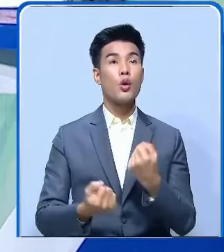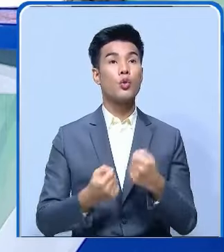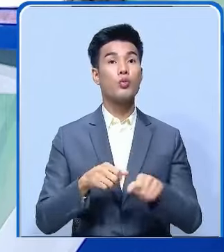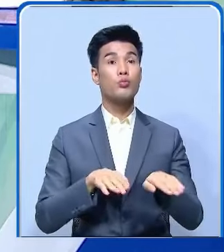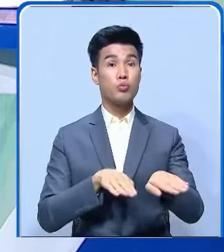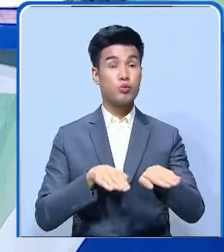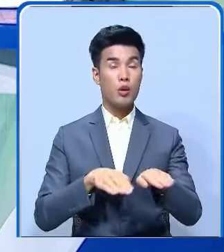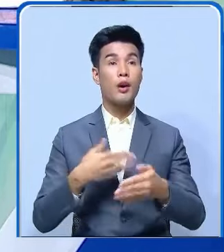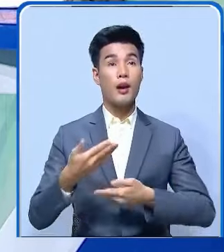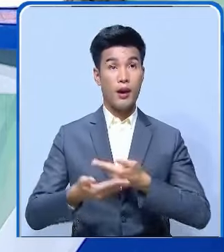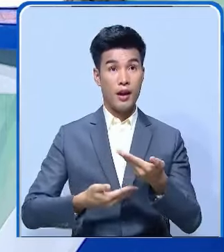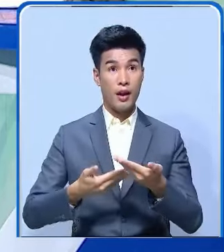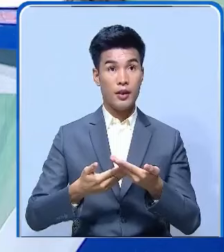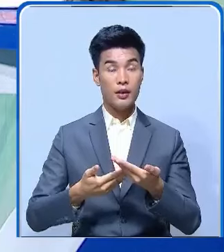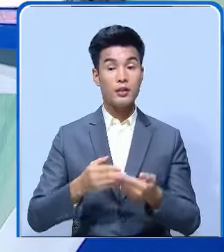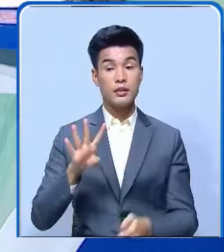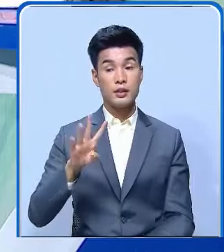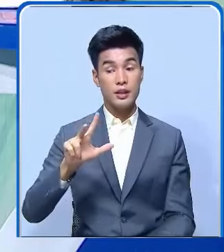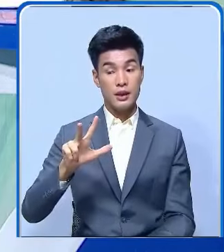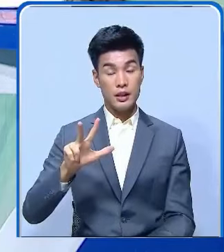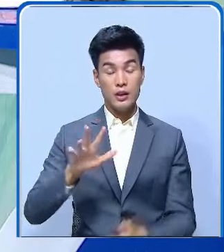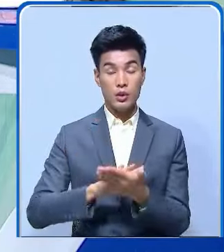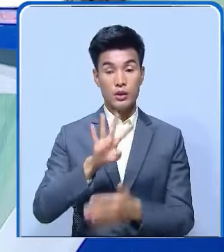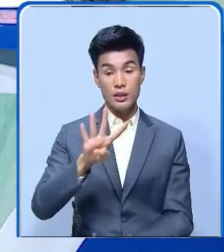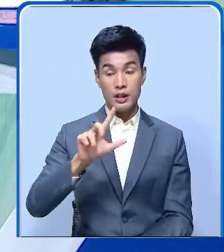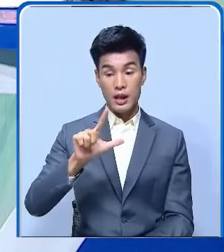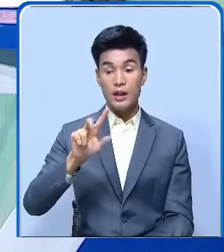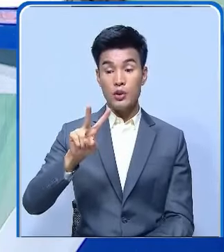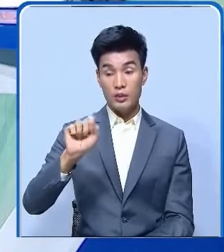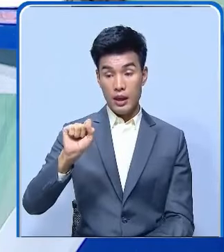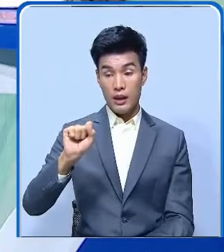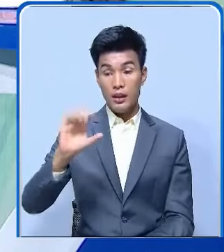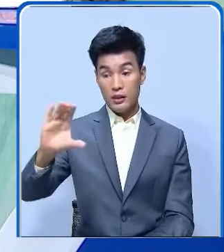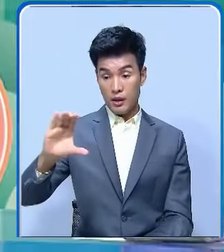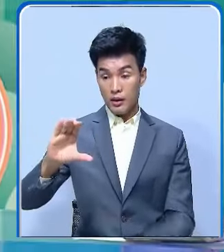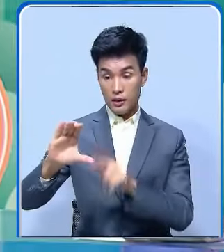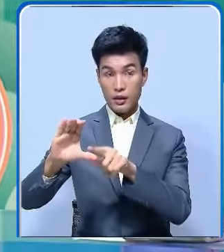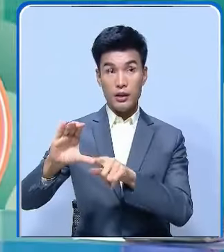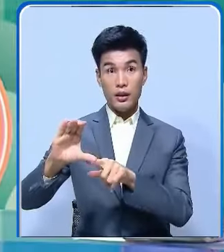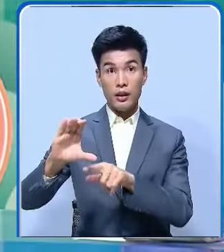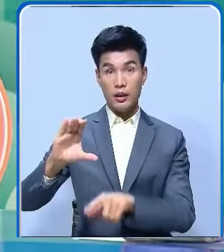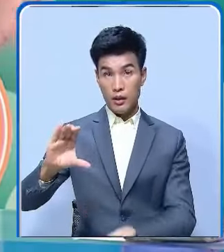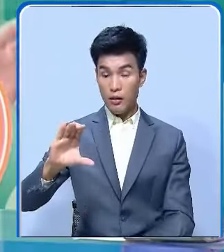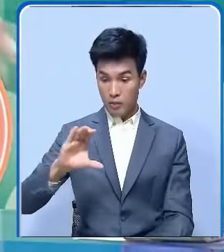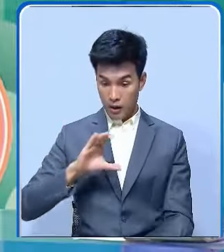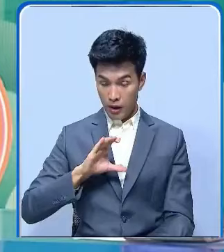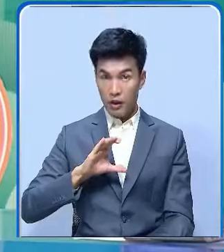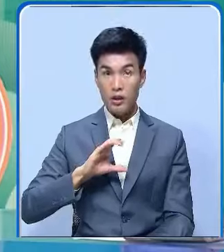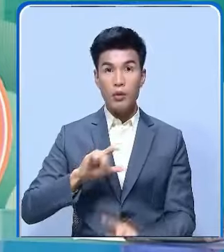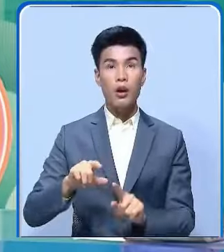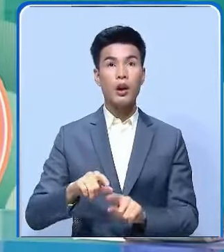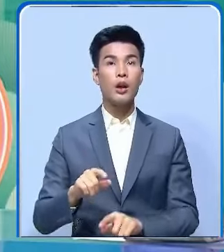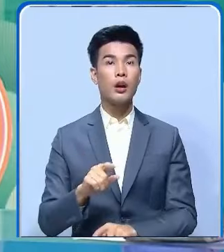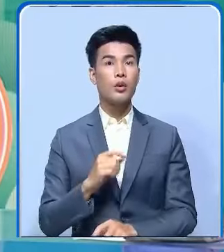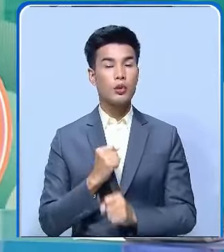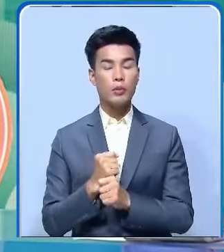แล้วพอขายได้เนี่ย4ล้าน2แสนบาทก็จะให้นายหน้าเนี่ยเอาเงิน4ล้าน2แสนบาทเนี่ยมาให้ระหว่างที่นายหน้าขับร